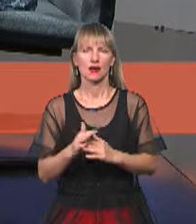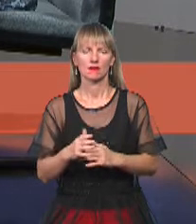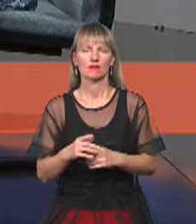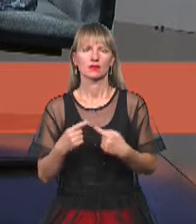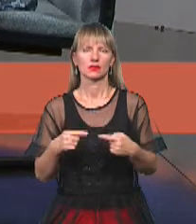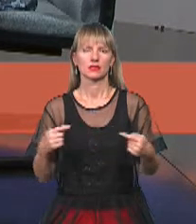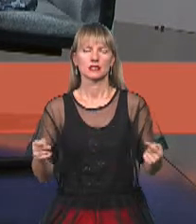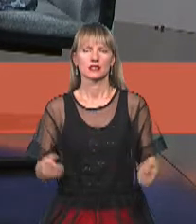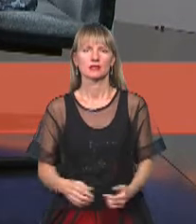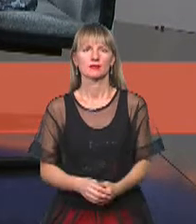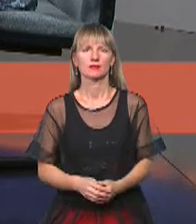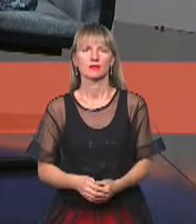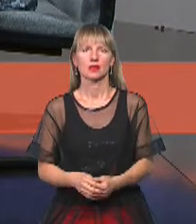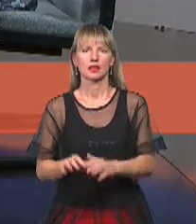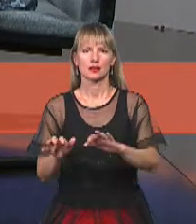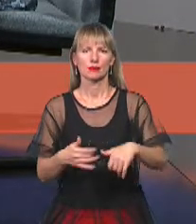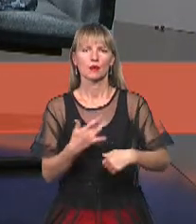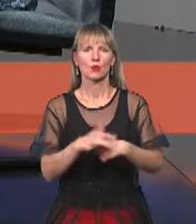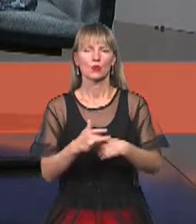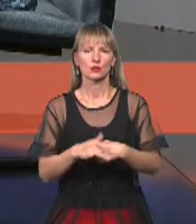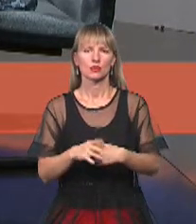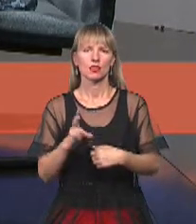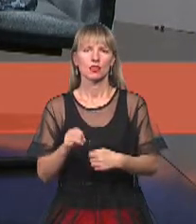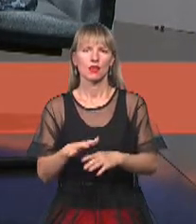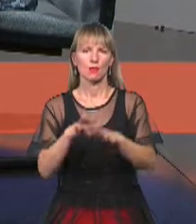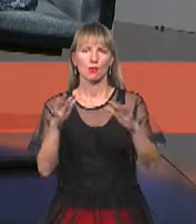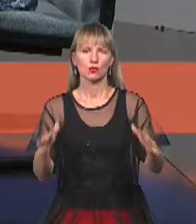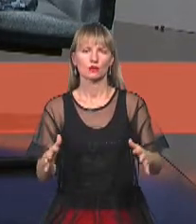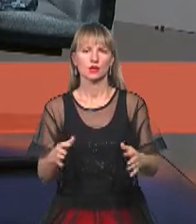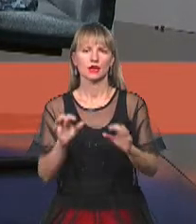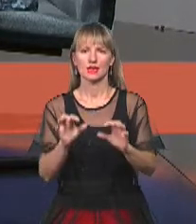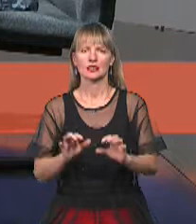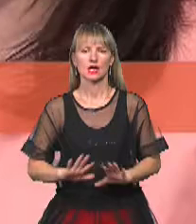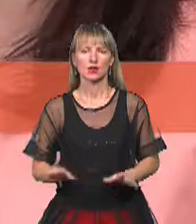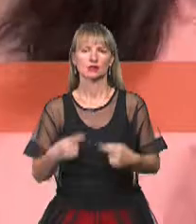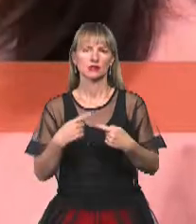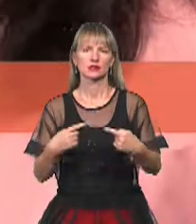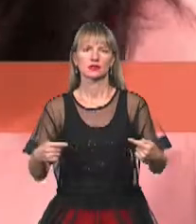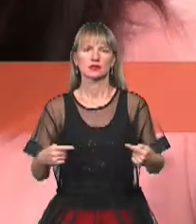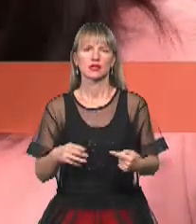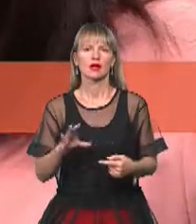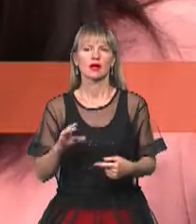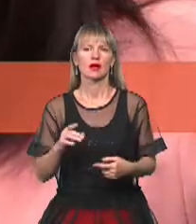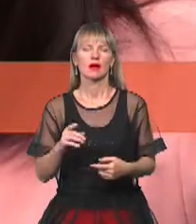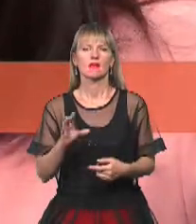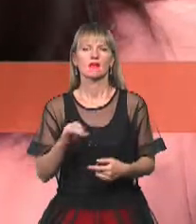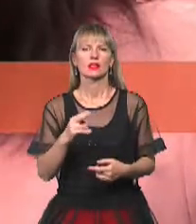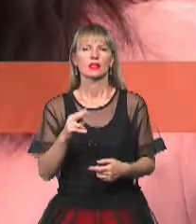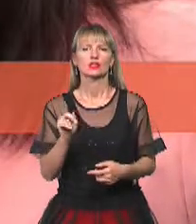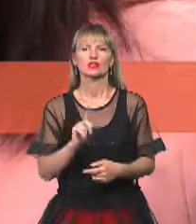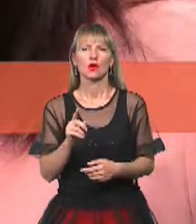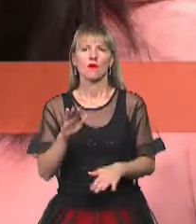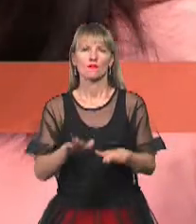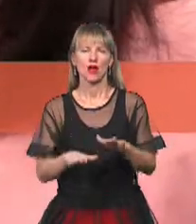інше, там вивозом сміття незаконних там звалок та інше. Від чого залежить своєчасне реагування на